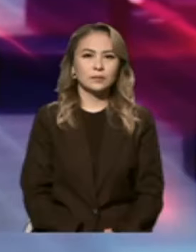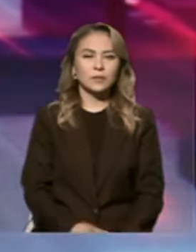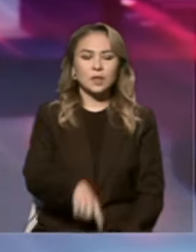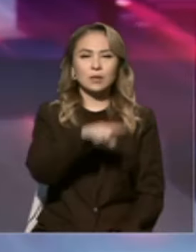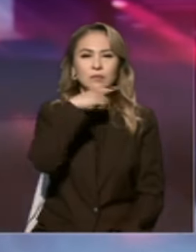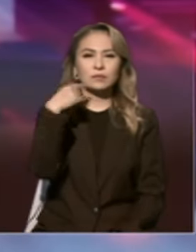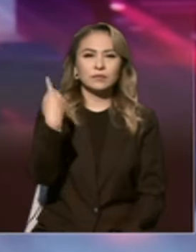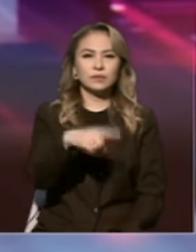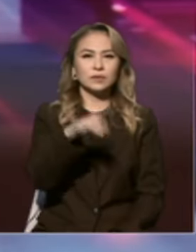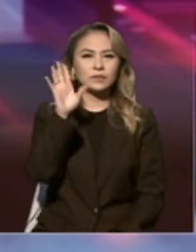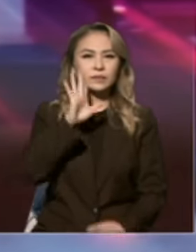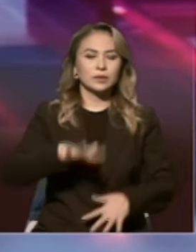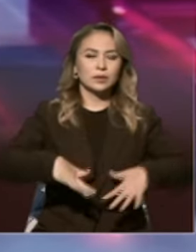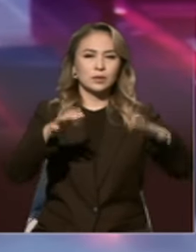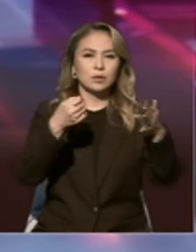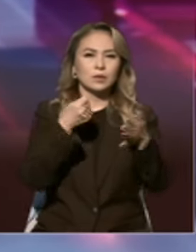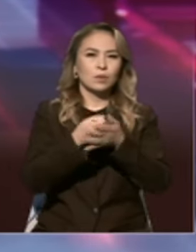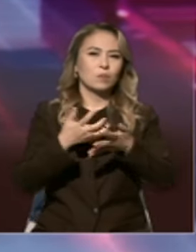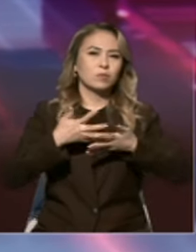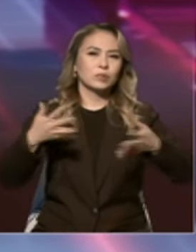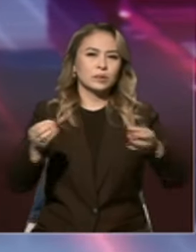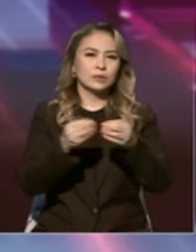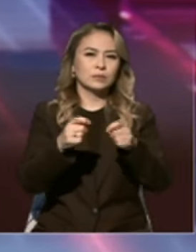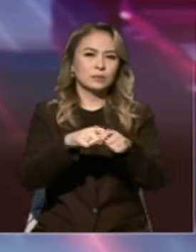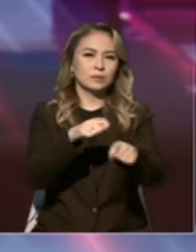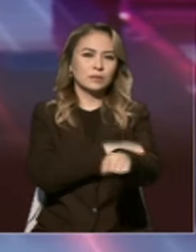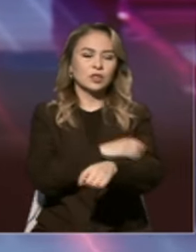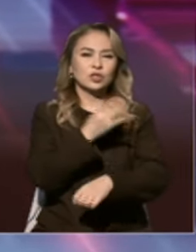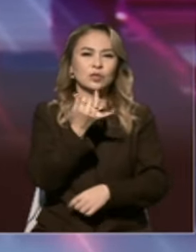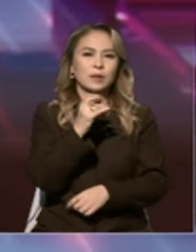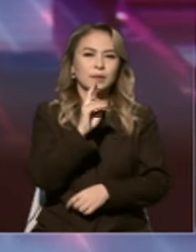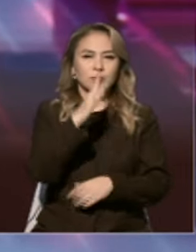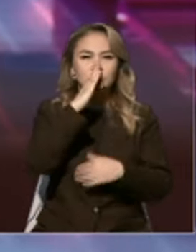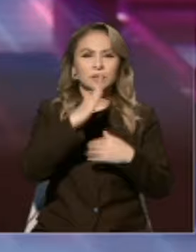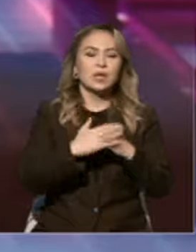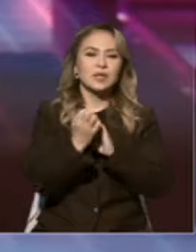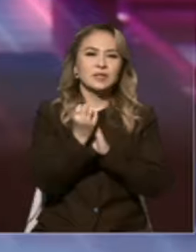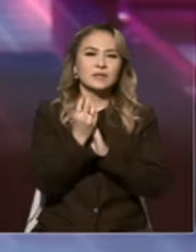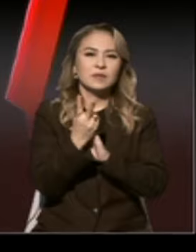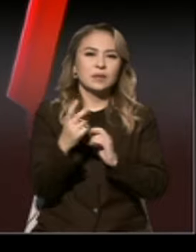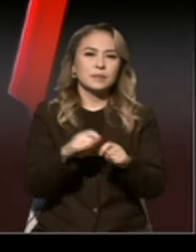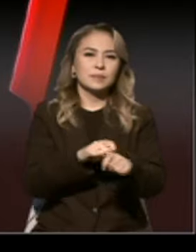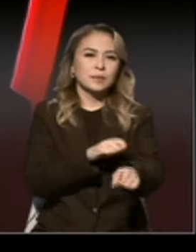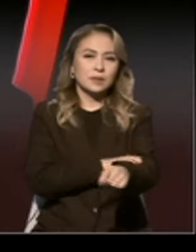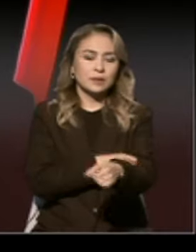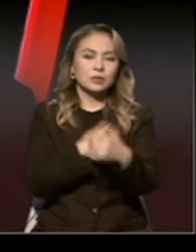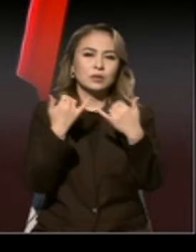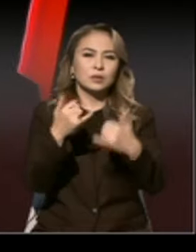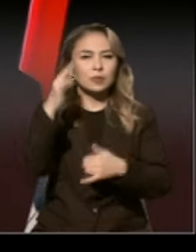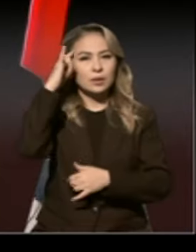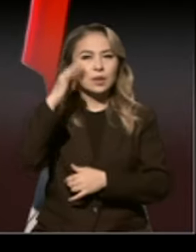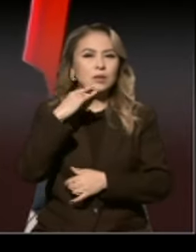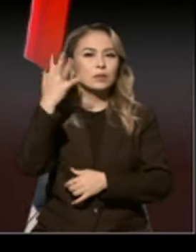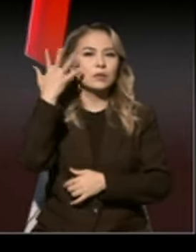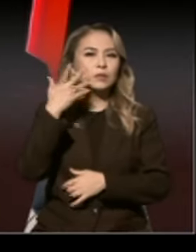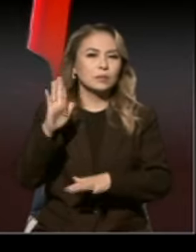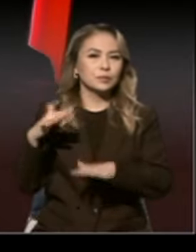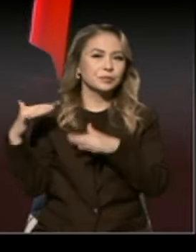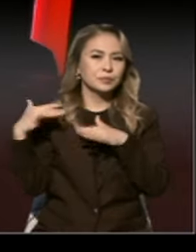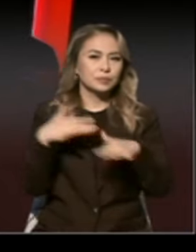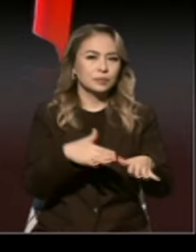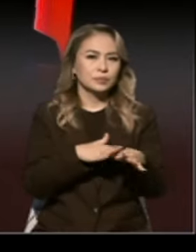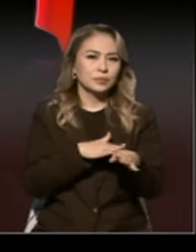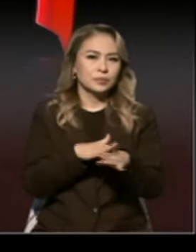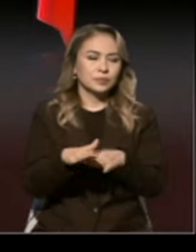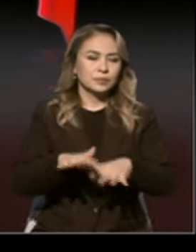Ресейде Тобылдың су 10 метрден асты. Орынбордағы жайықтың жағасы 12 метрге жуықтап келе жатыр. Енді осы су Қазақстанға қашан келеді?